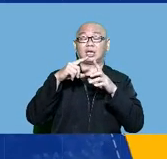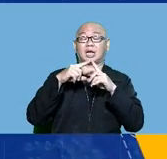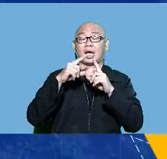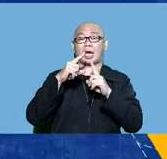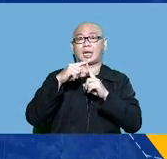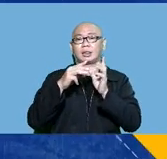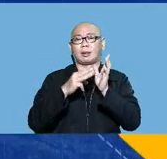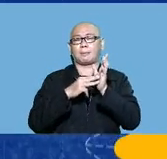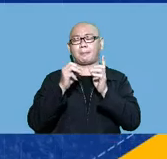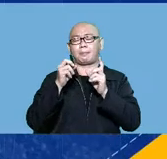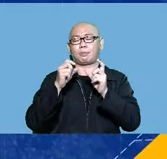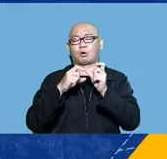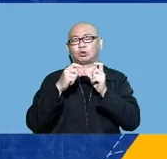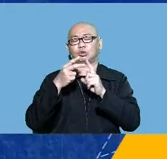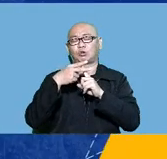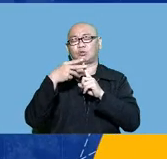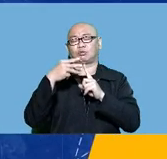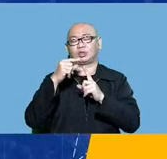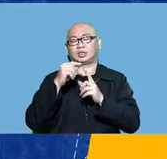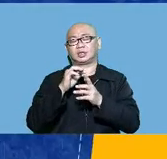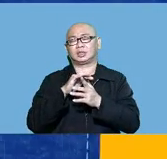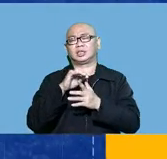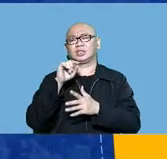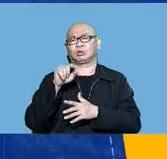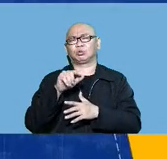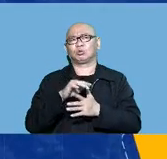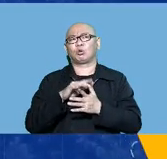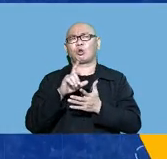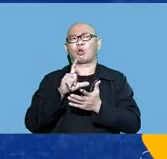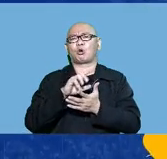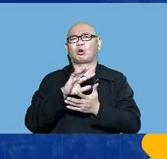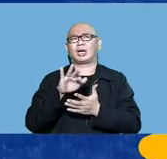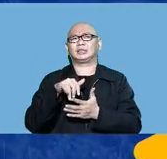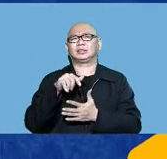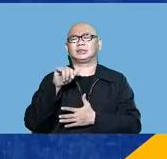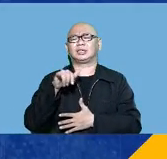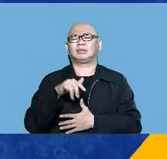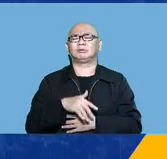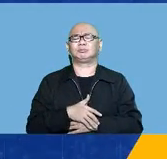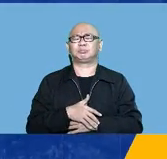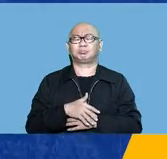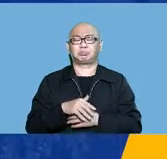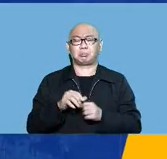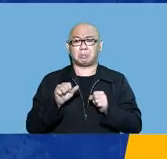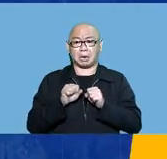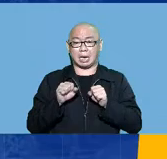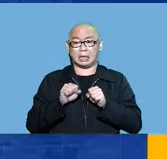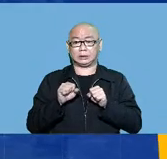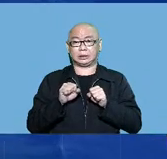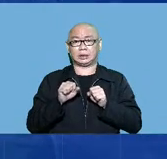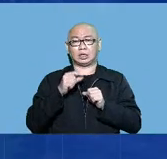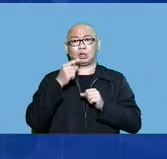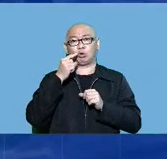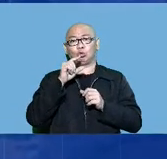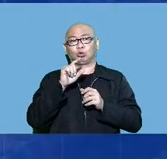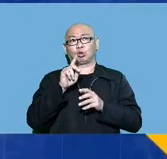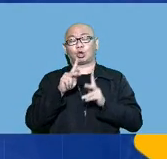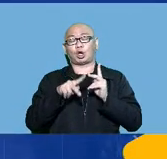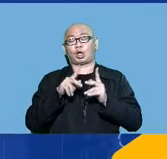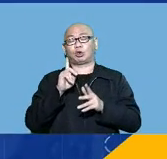dalam body of water, itu lokasi yang berbahaya bagi